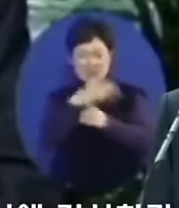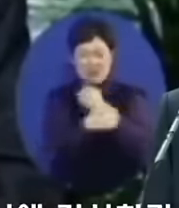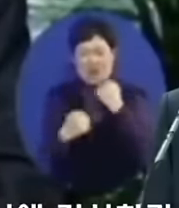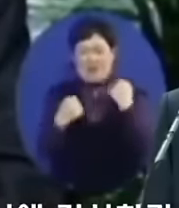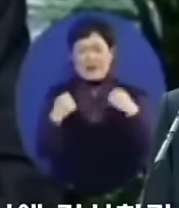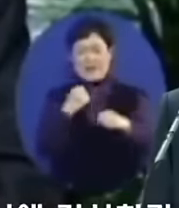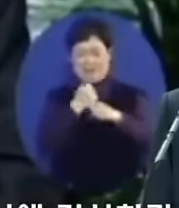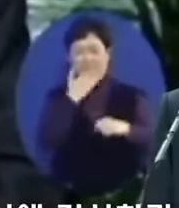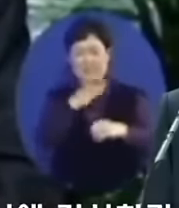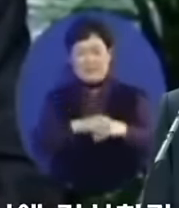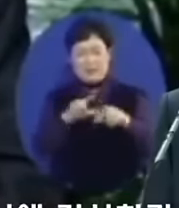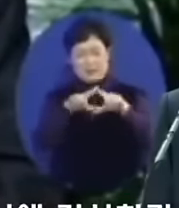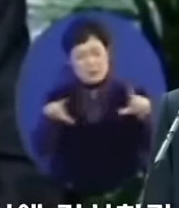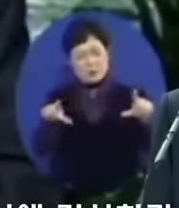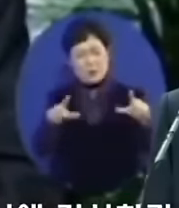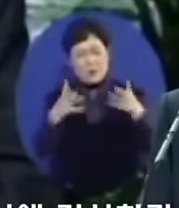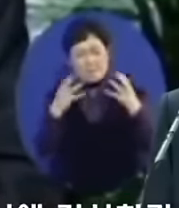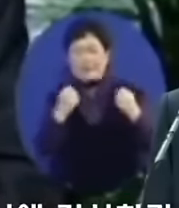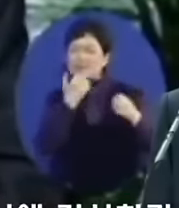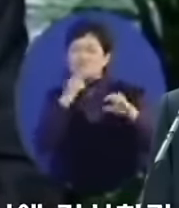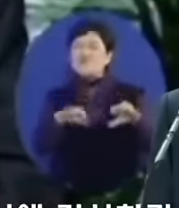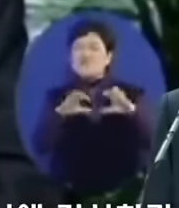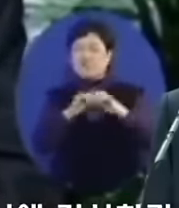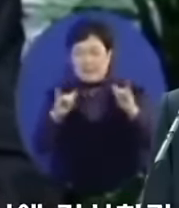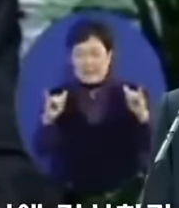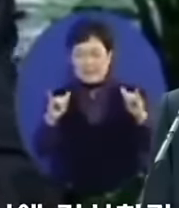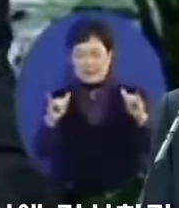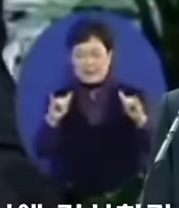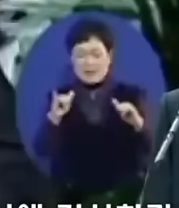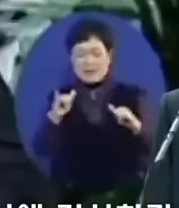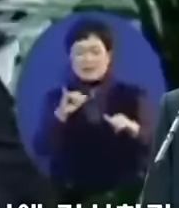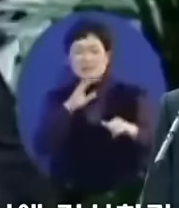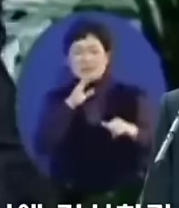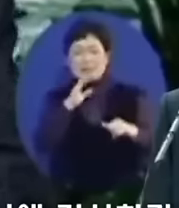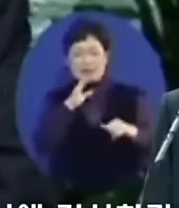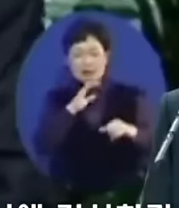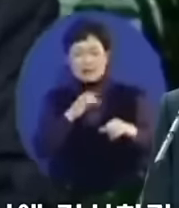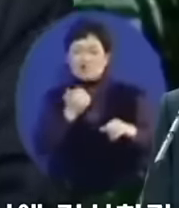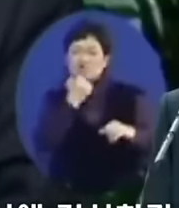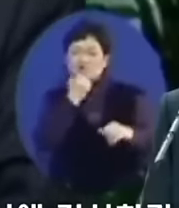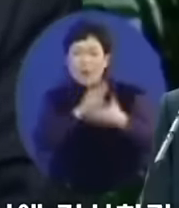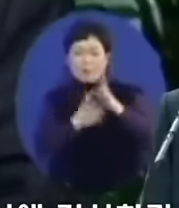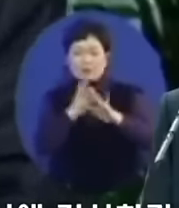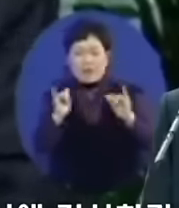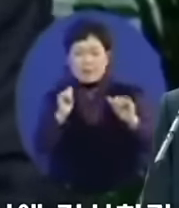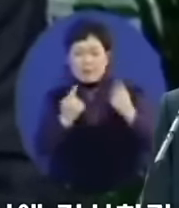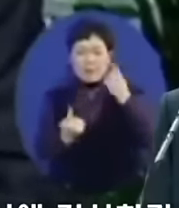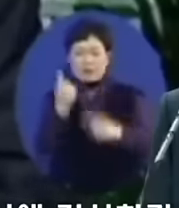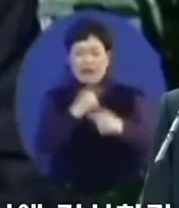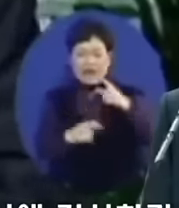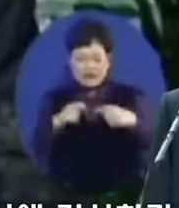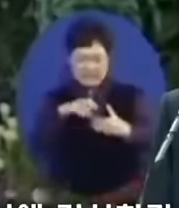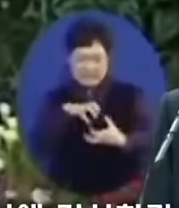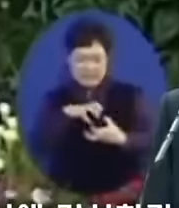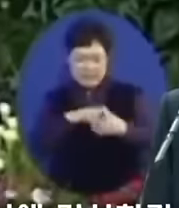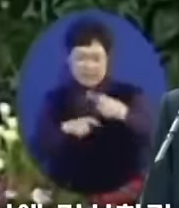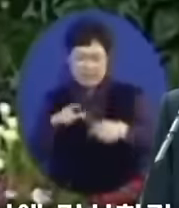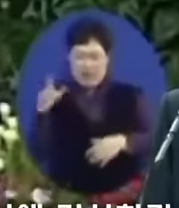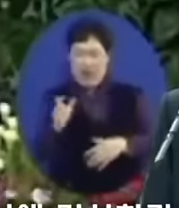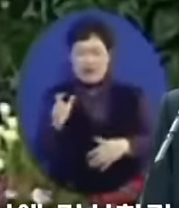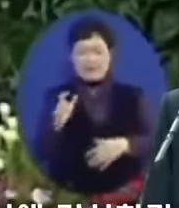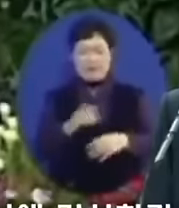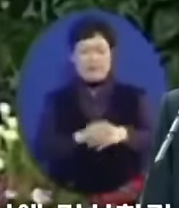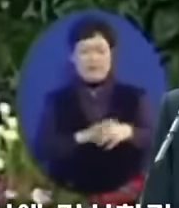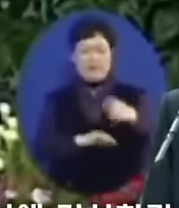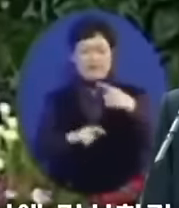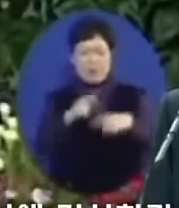것입니다. 일반적으로 많이 웃는 사람이 그렇지 않은 사람보다 심장이 더 튼튼하고 암에도 저항력이 커지며 건강한 편입니다.